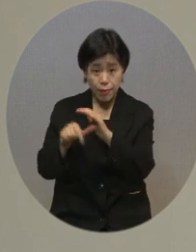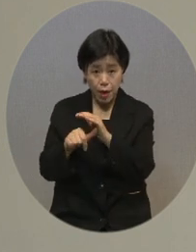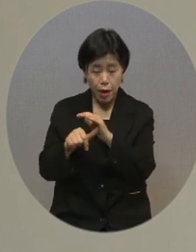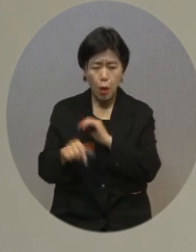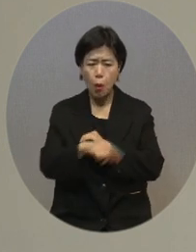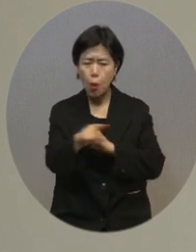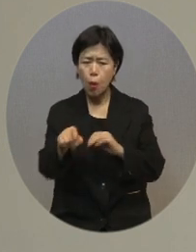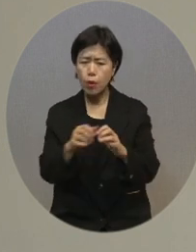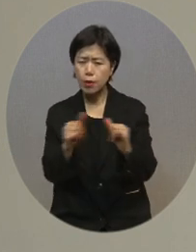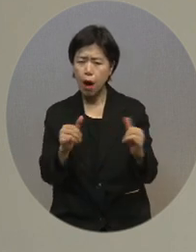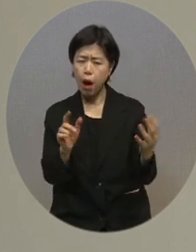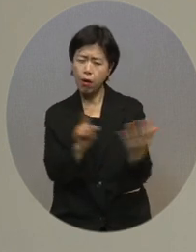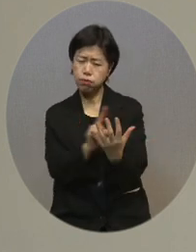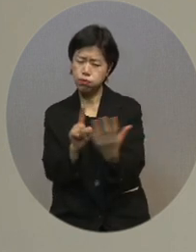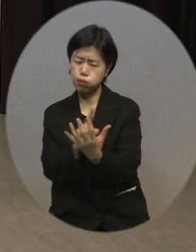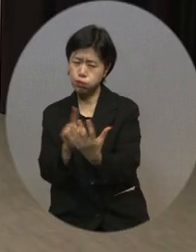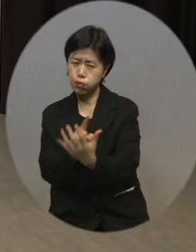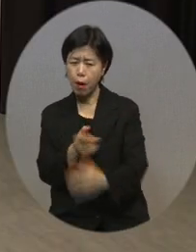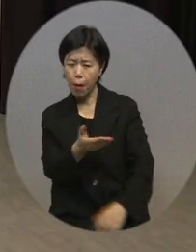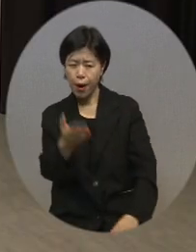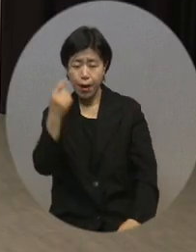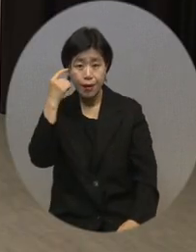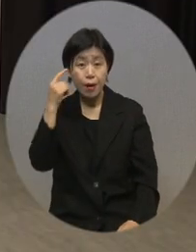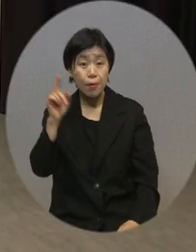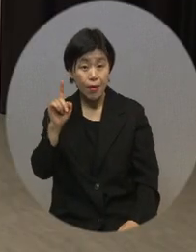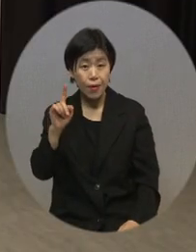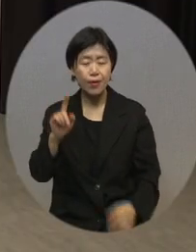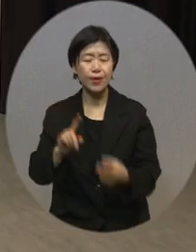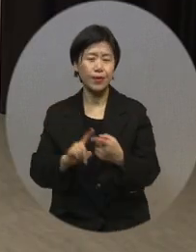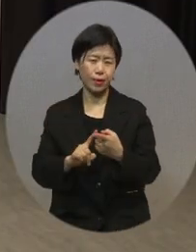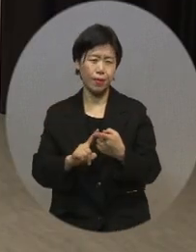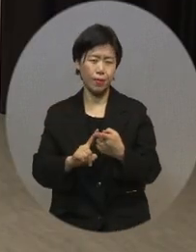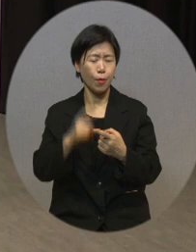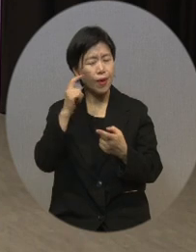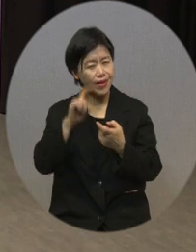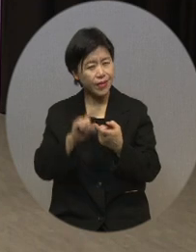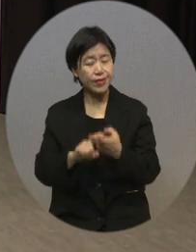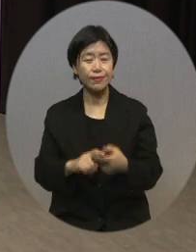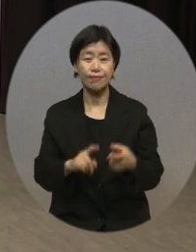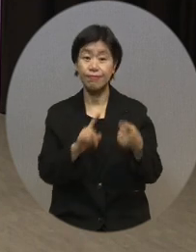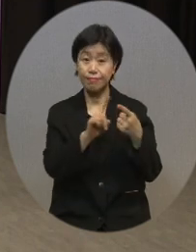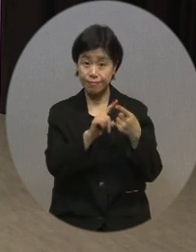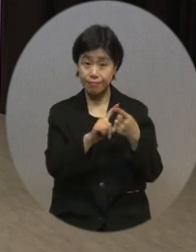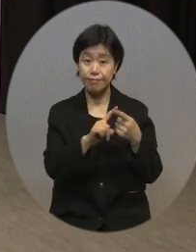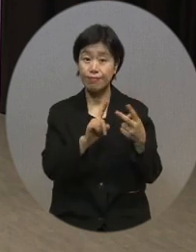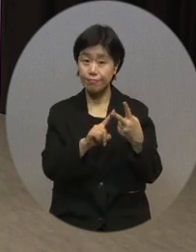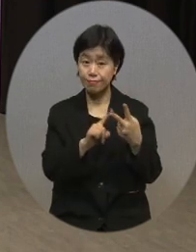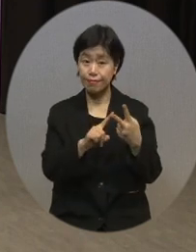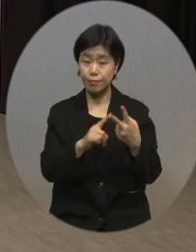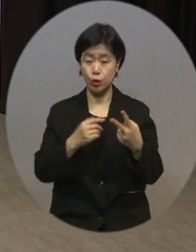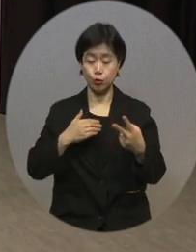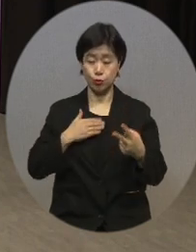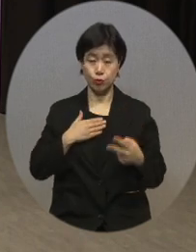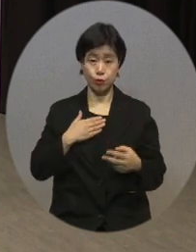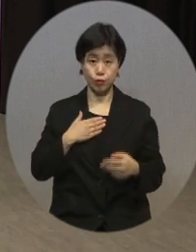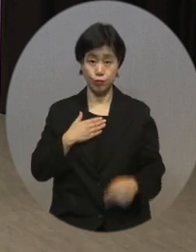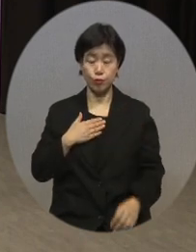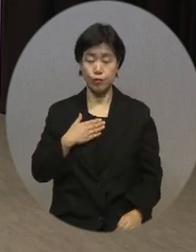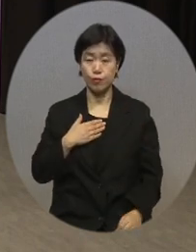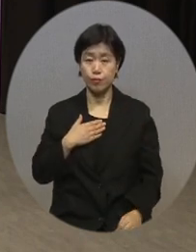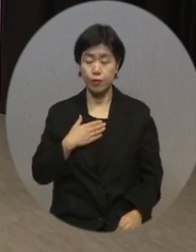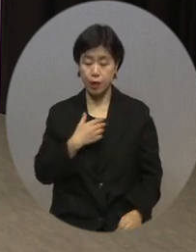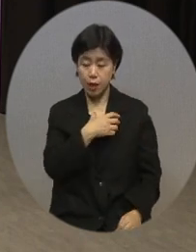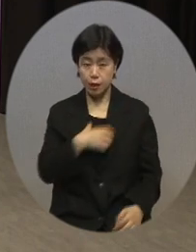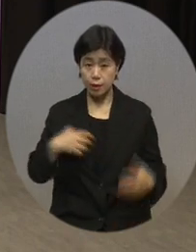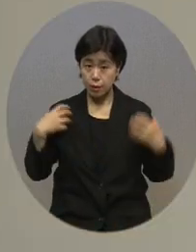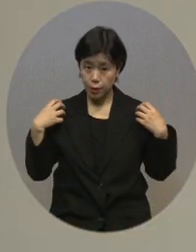읽으려고 노력을 합니다. 첫 번째. 두 번째는 저희가 하는 일을 좀 많이 이 주민들한테 설명하는 기회를